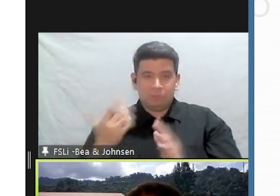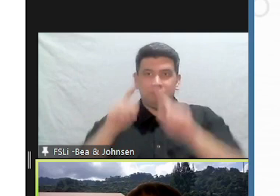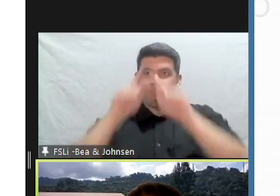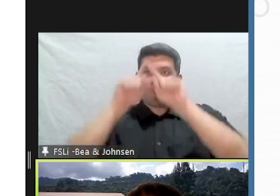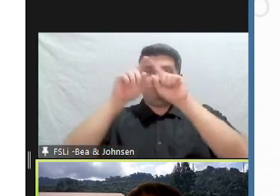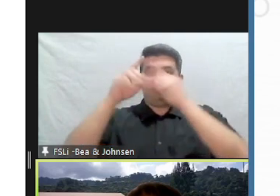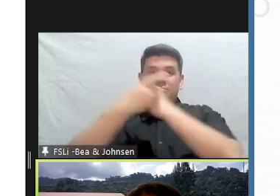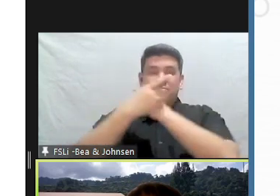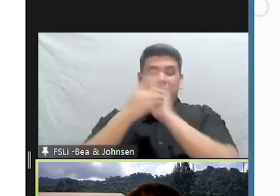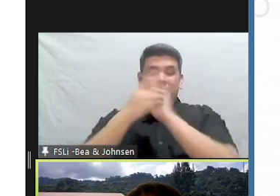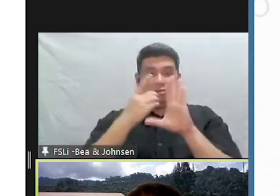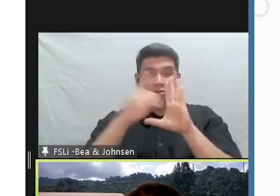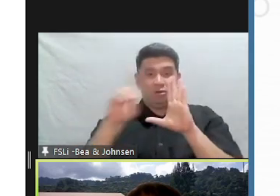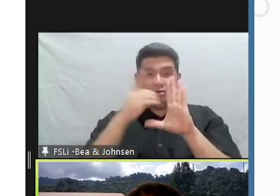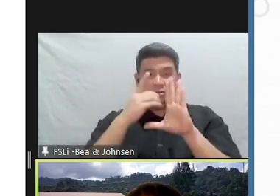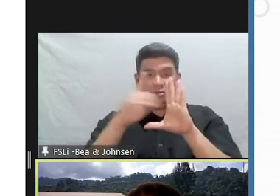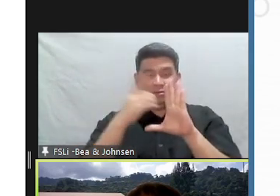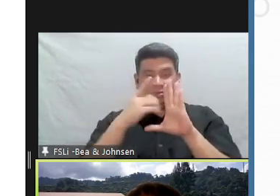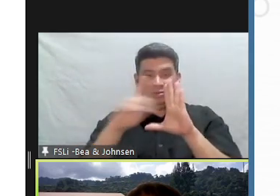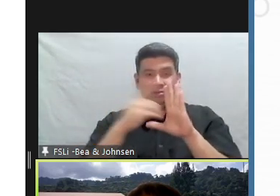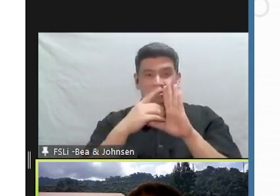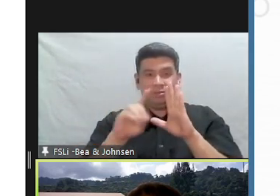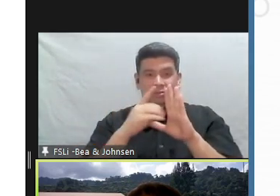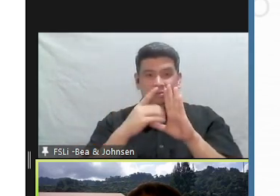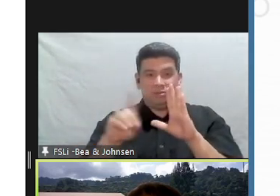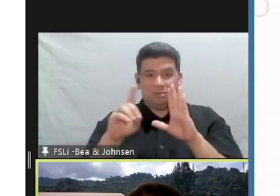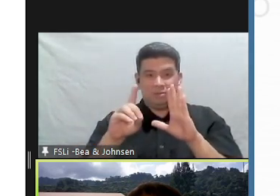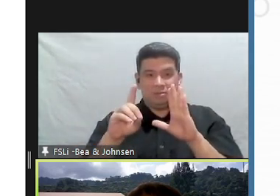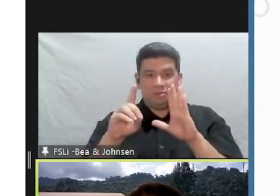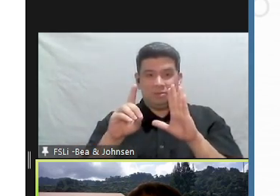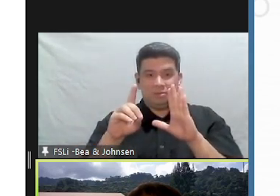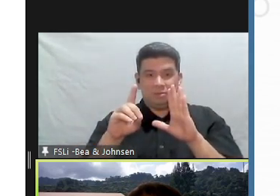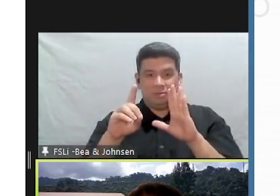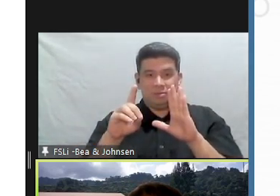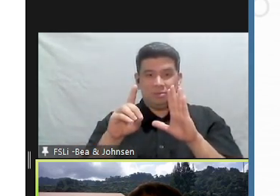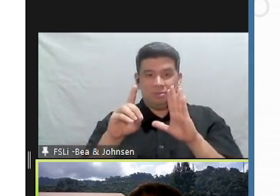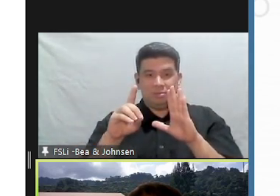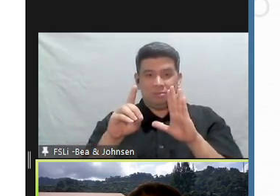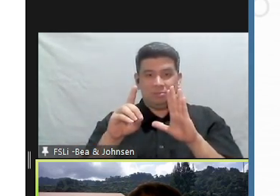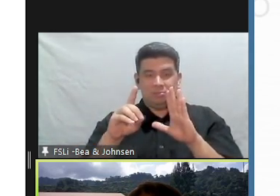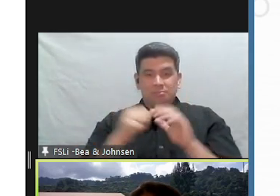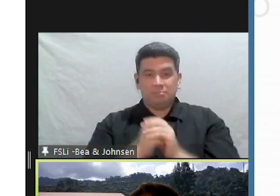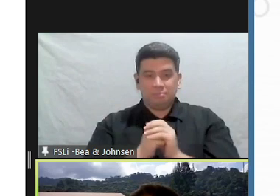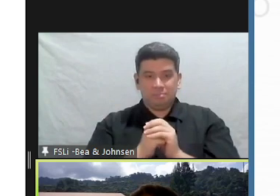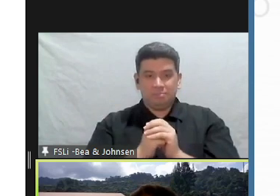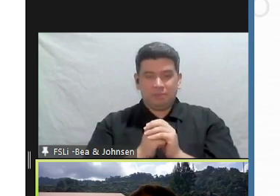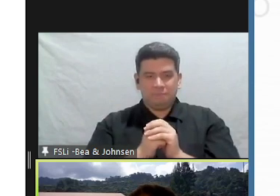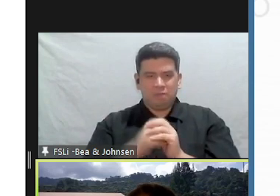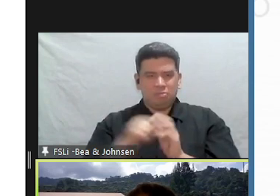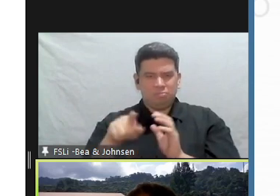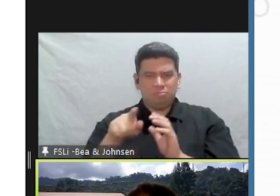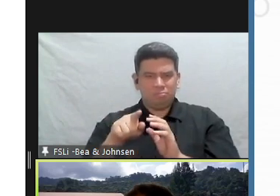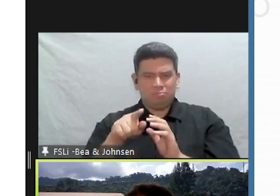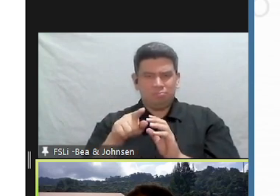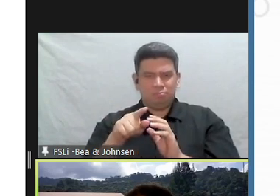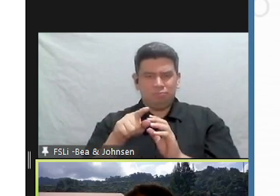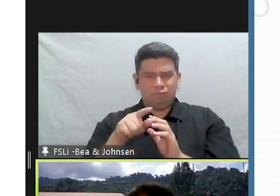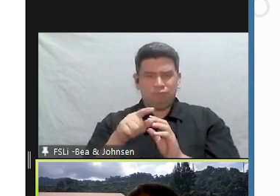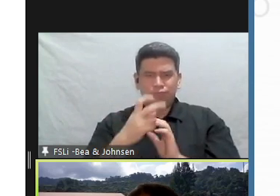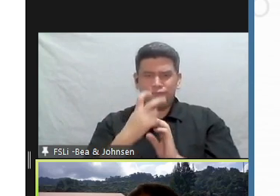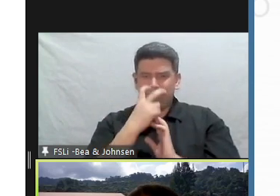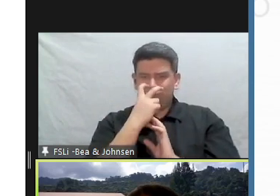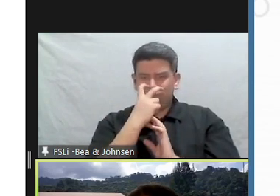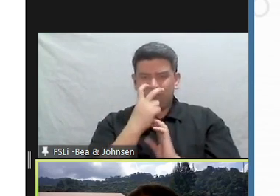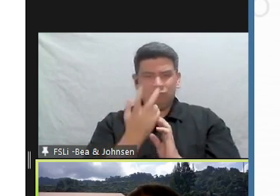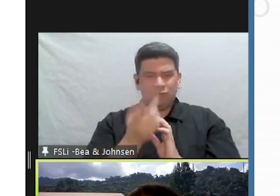nakalagay dyan yung mga yung skull, ano, yung ulo ng mga baboy na kinatay ng sa ritual.